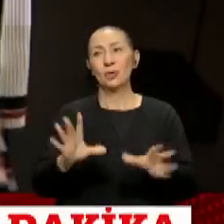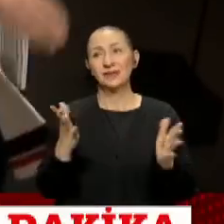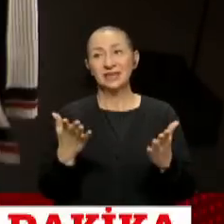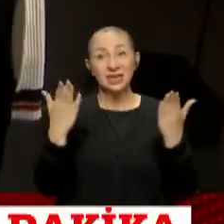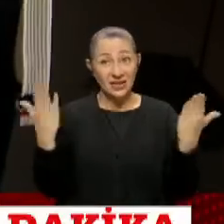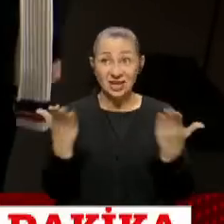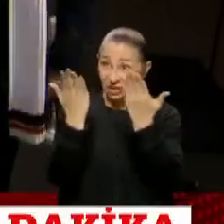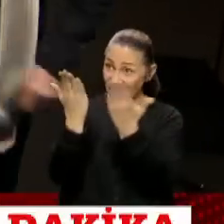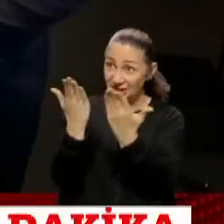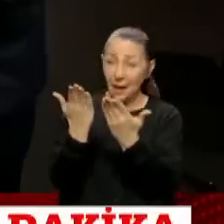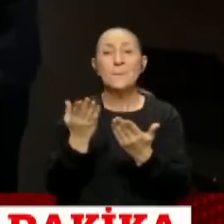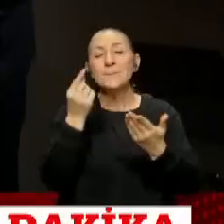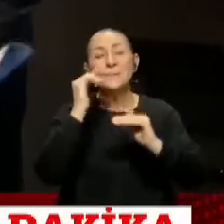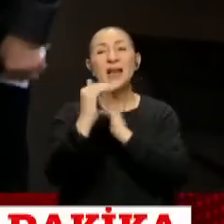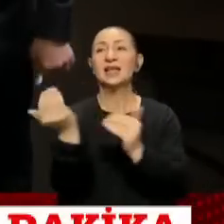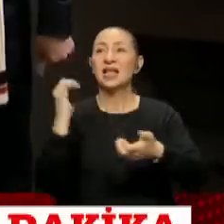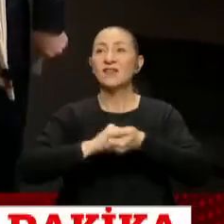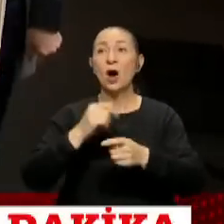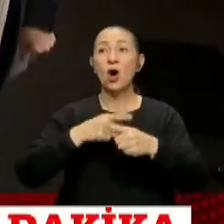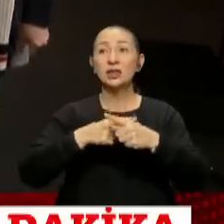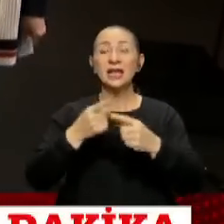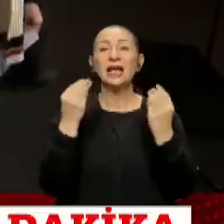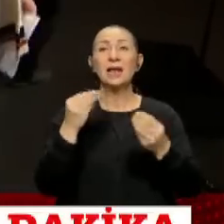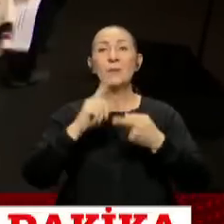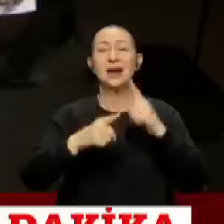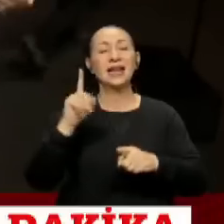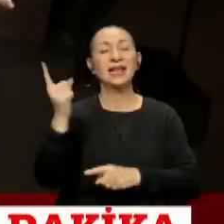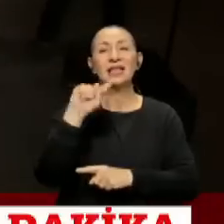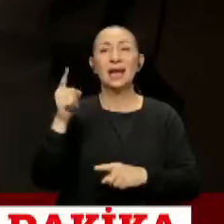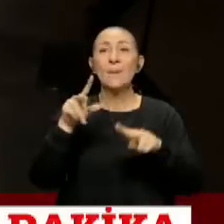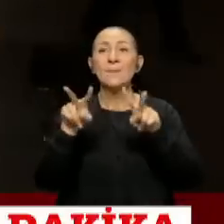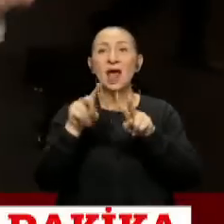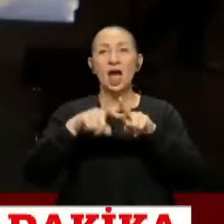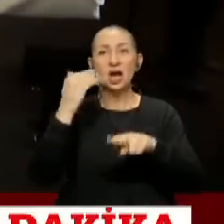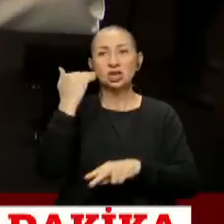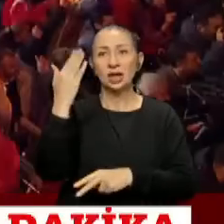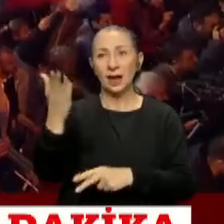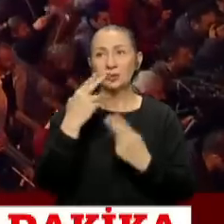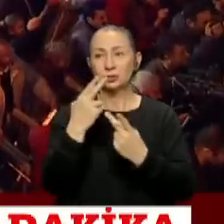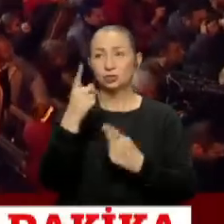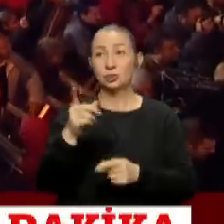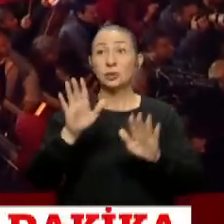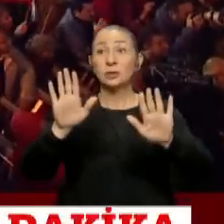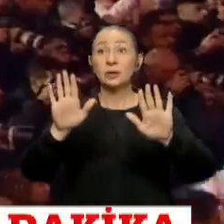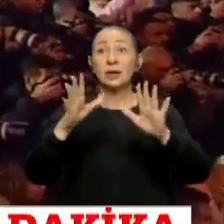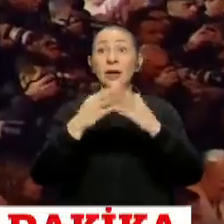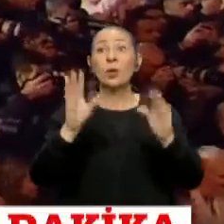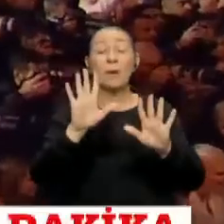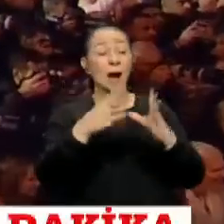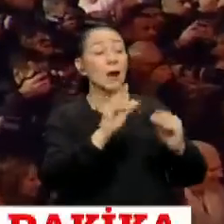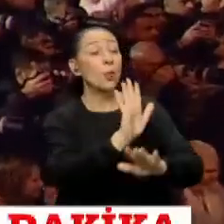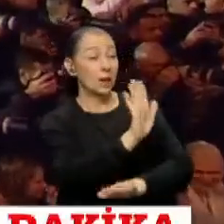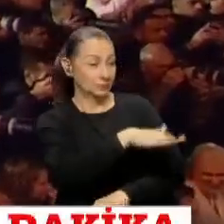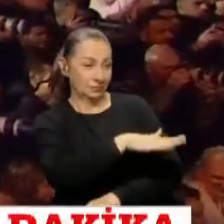ve işte Millet İttifakı'nın ortaklarından İyi Parti lideri öncelikle Meral Akşener kaybolma, konuşuyor.